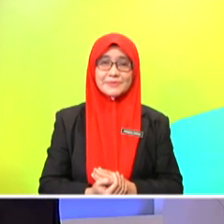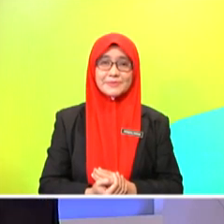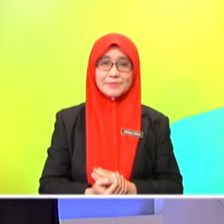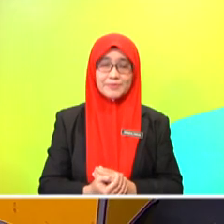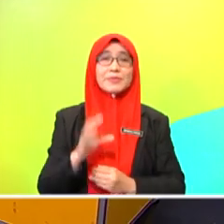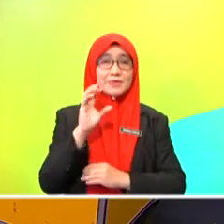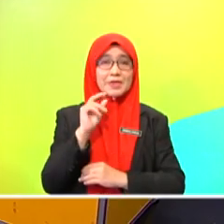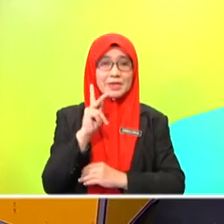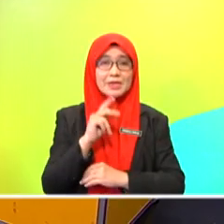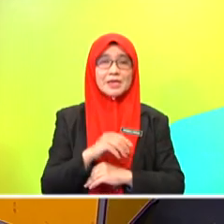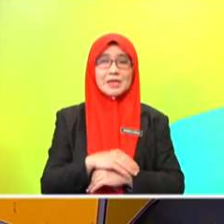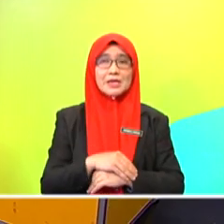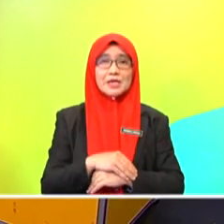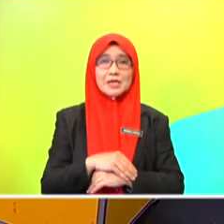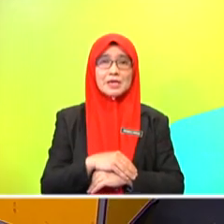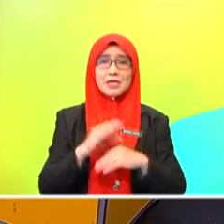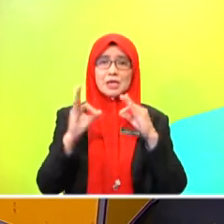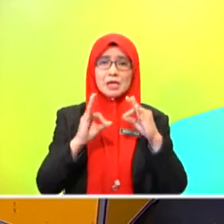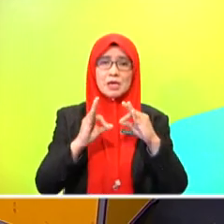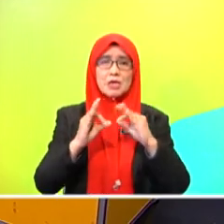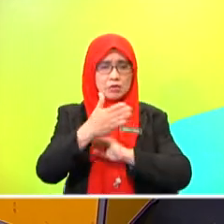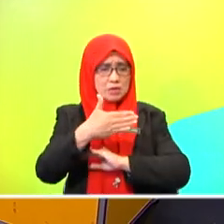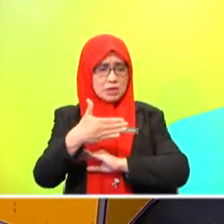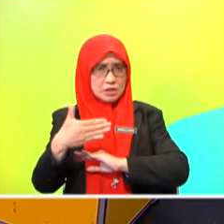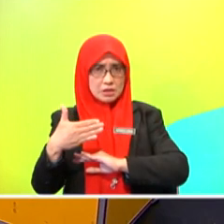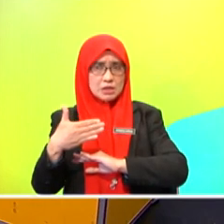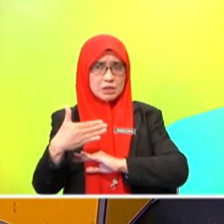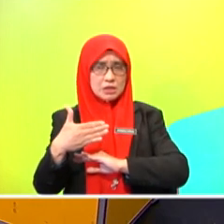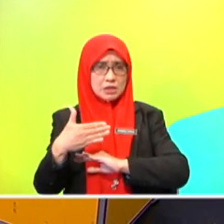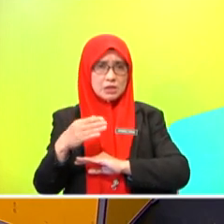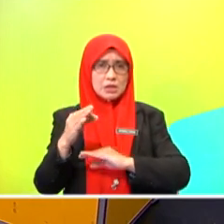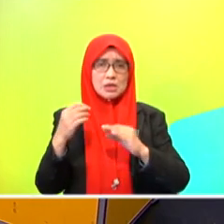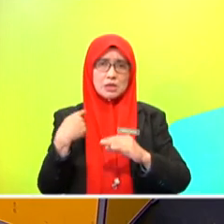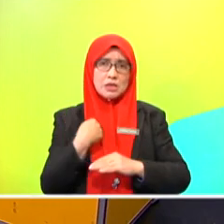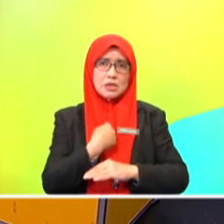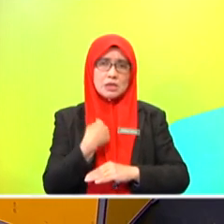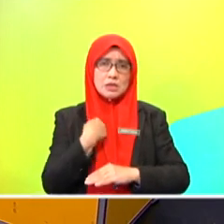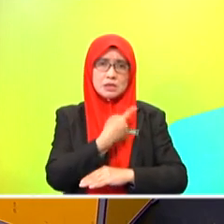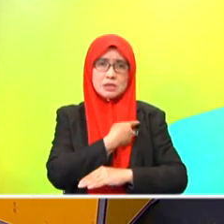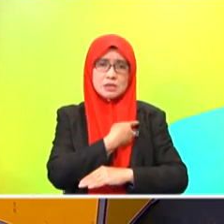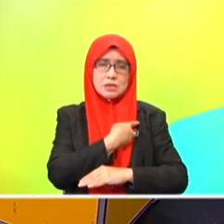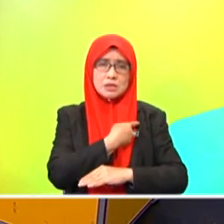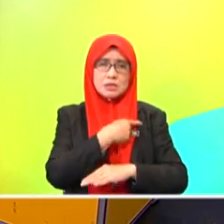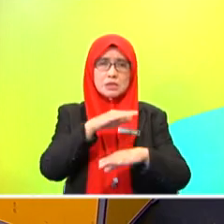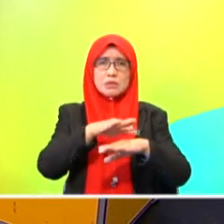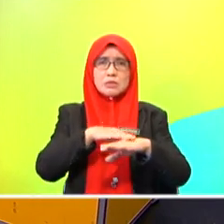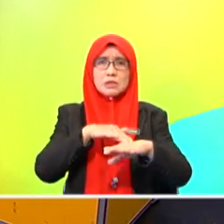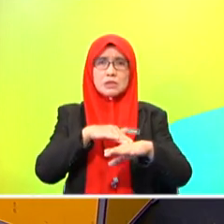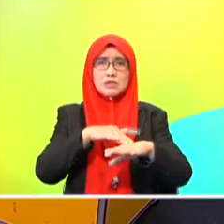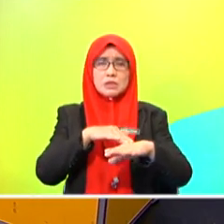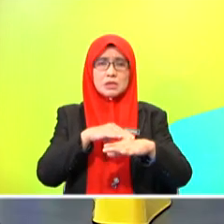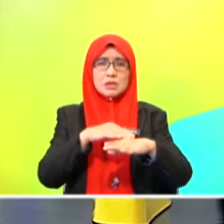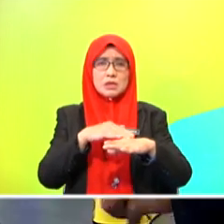Okey. Kalau yang ikan tadi tu cikgu, kita panggil dia punya siripnya tu. Sirip,